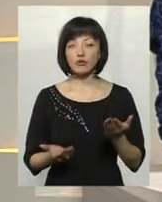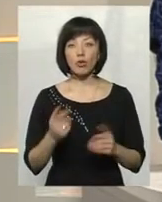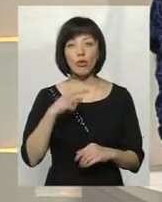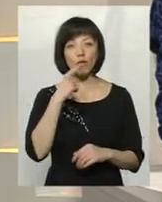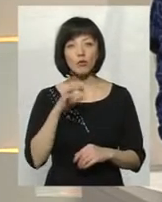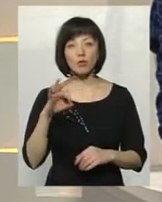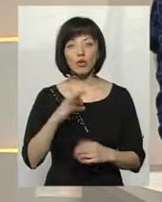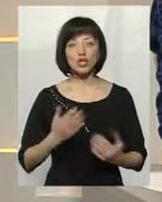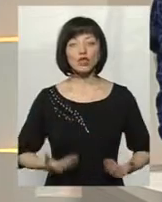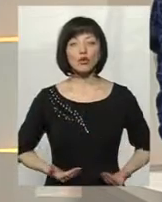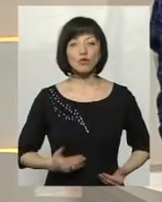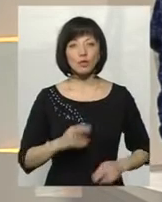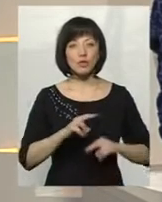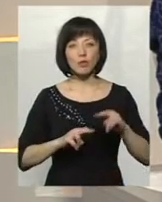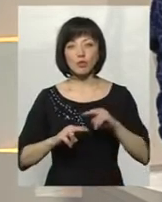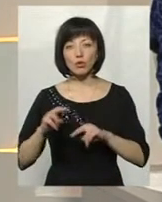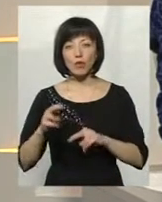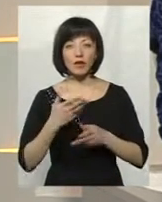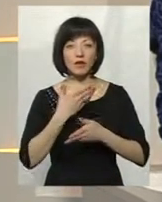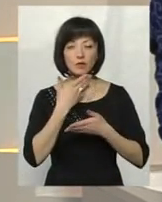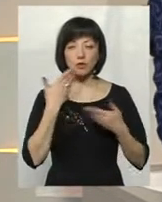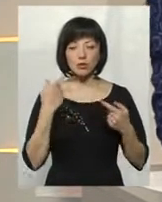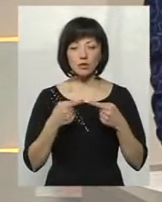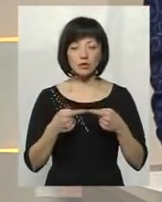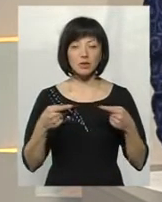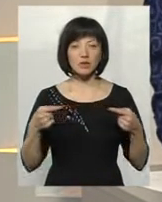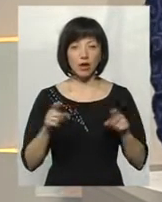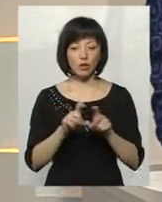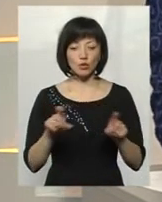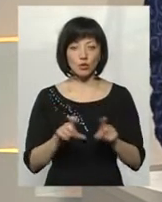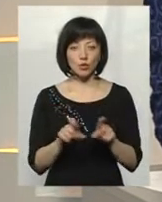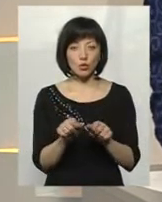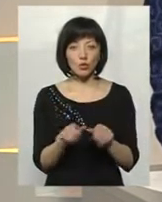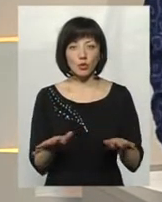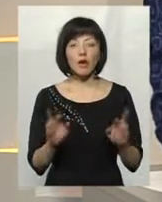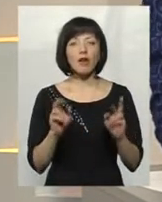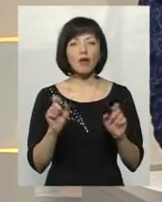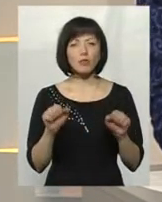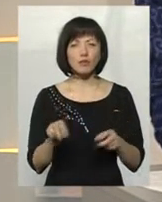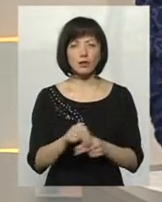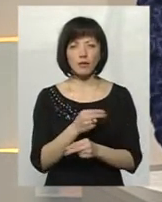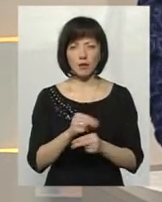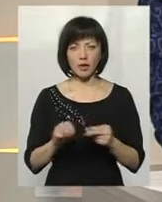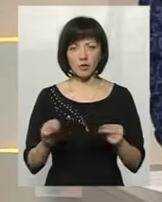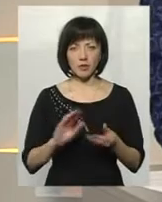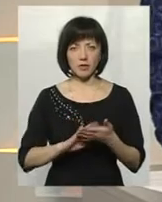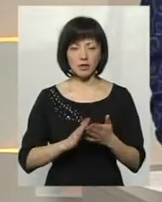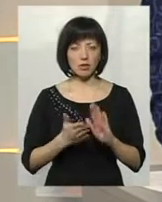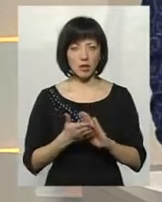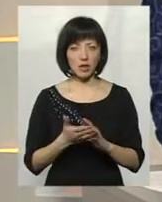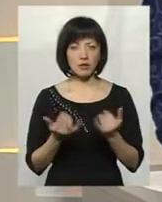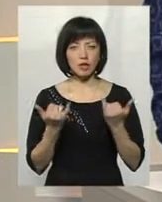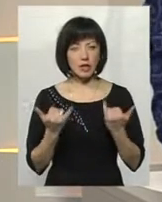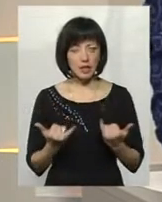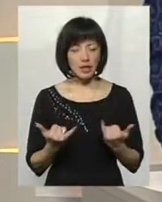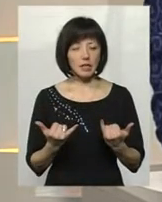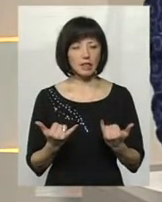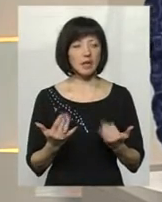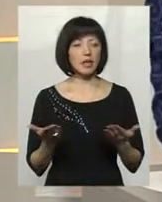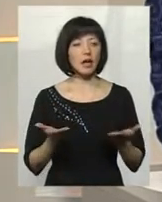про житлову забудову та і відсутність інфраструктури, як можна виправити ситуацію нині, і